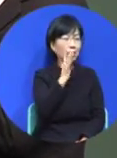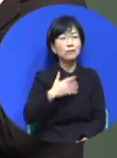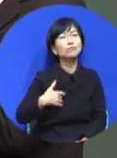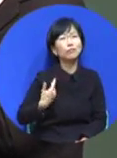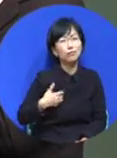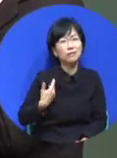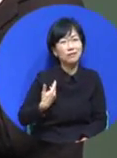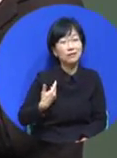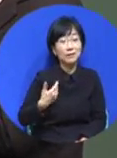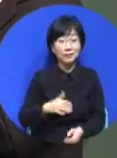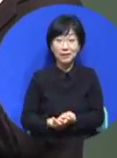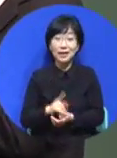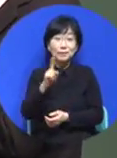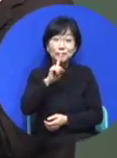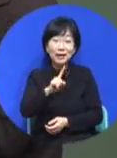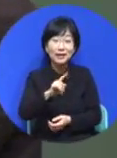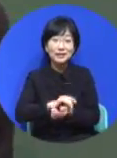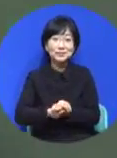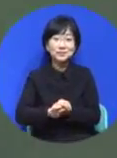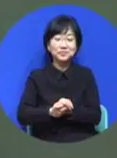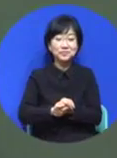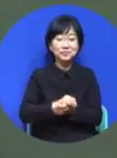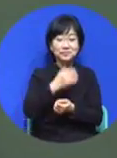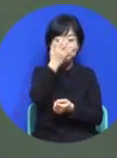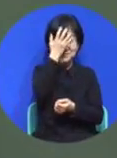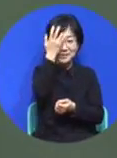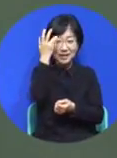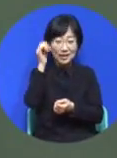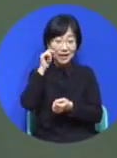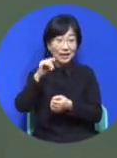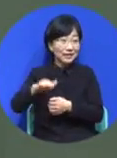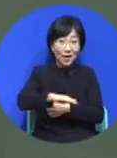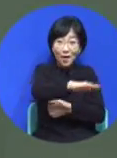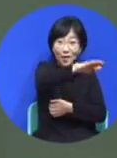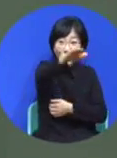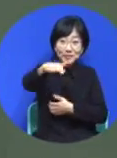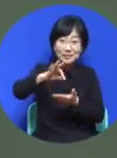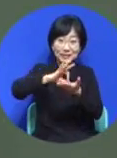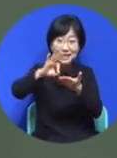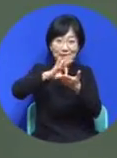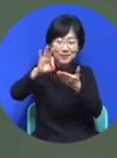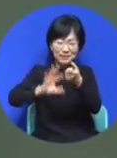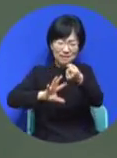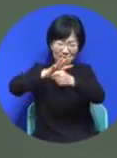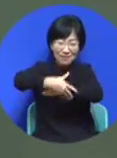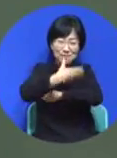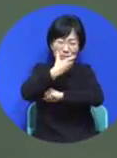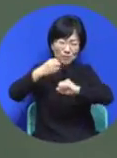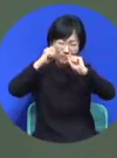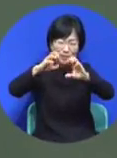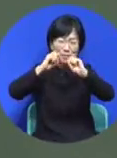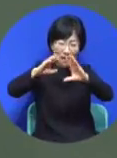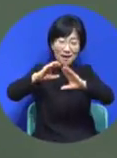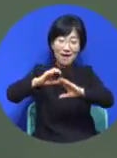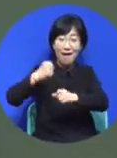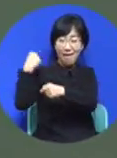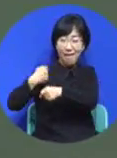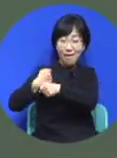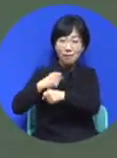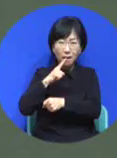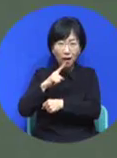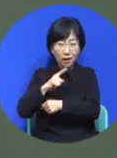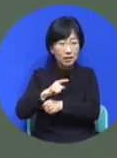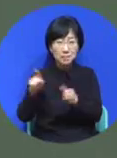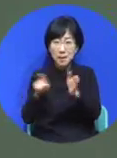no idea. 세계 복음화 하겠다는 말이 쉽지 그 믿으십니까? Now we can say easily world evangelization, but is it easy?